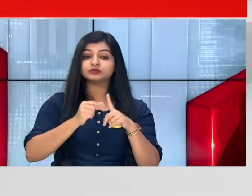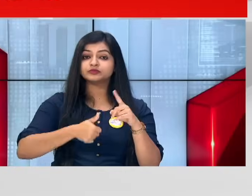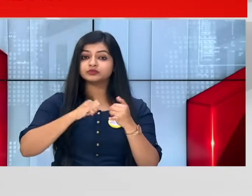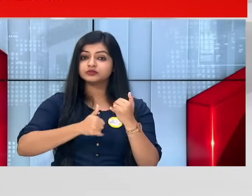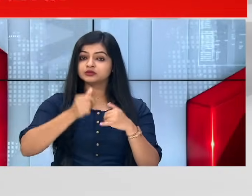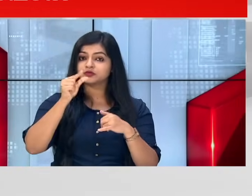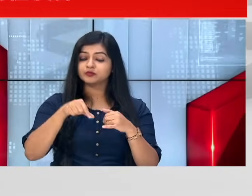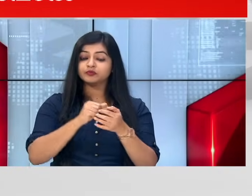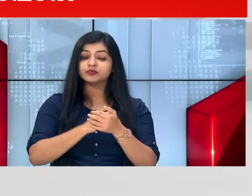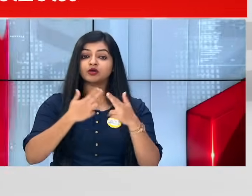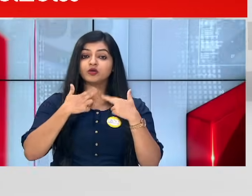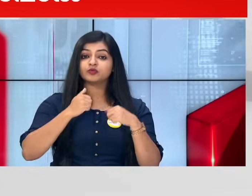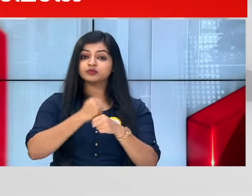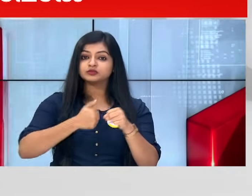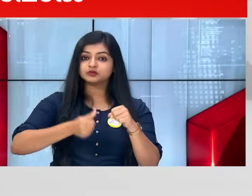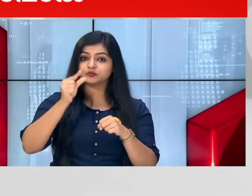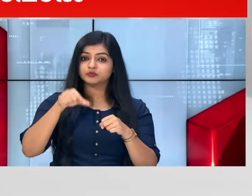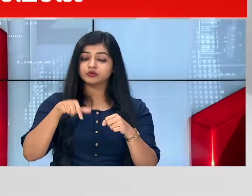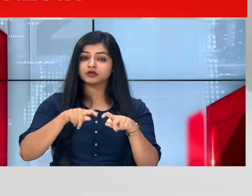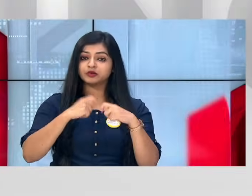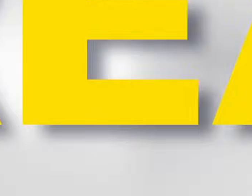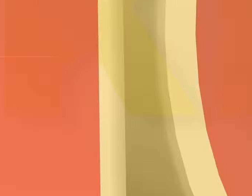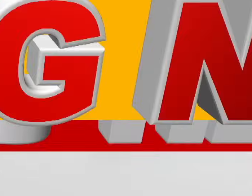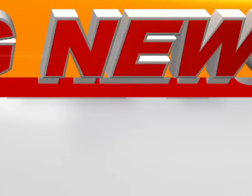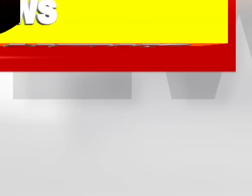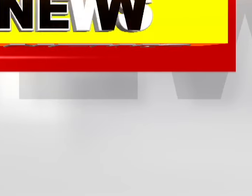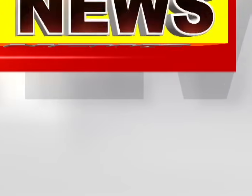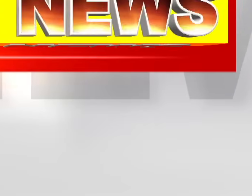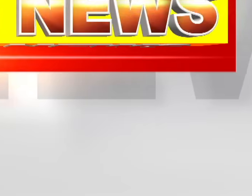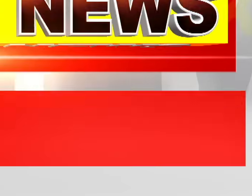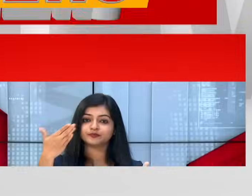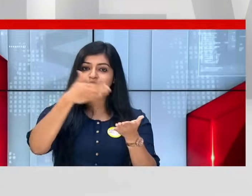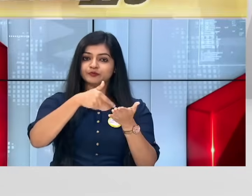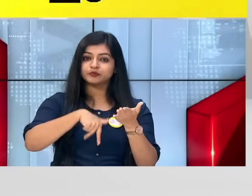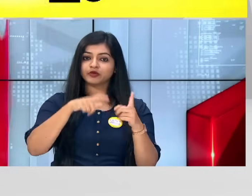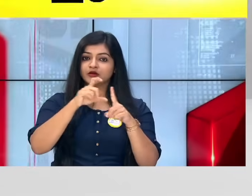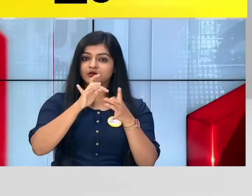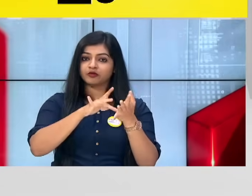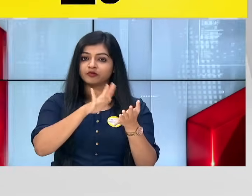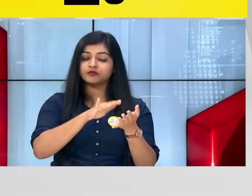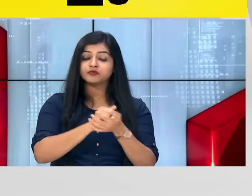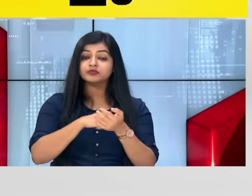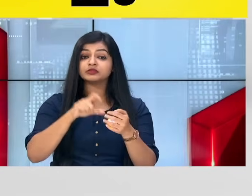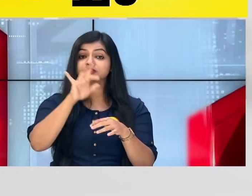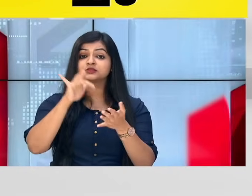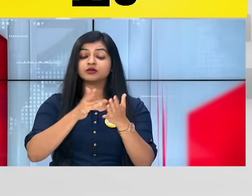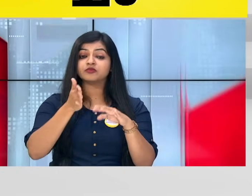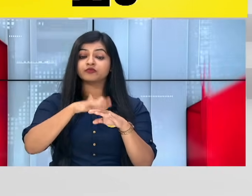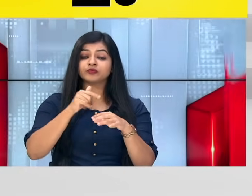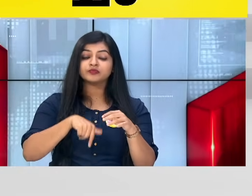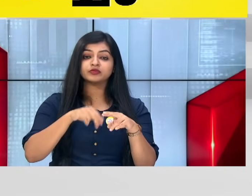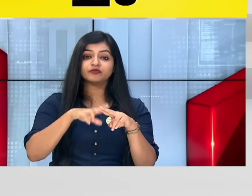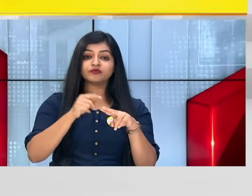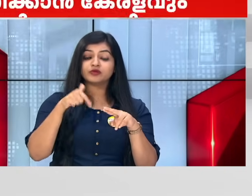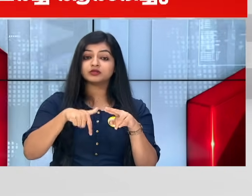ഈ സംഘത്തെ പ്രതിനിധീകരിച്ച് ഇപ്പോൾ ചർച്ചയുടെ ഭാഗമായി പങ്കെടുക്കുന്നത്. അതേസമയത്ത് കേന്ദ്രത്ത് നിന്നും പങ്കെടുക്കുന്നത് കേന്ദ്ര ധനമന്ത്രി എന്തായാലും ഈ